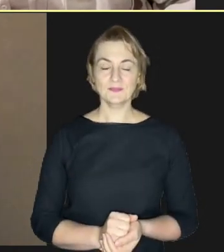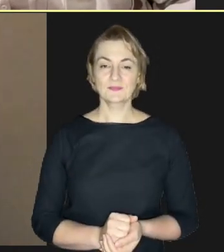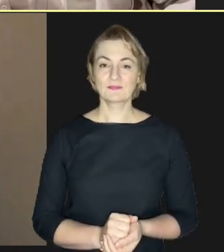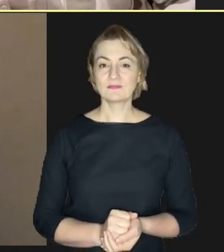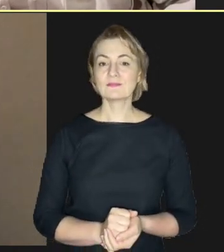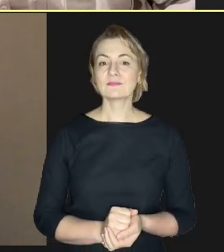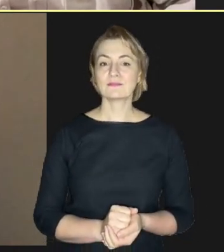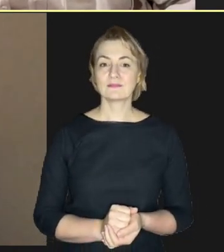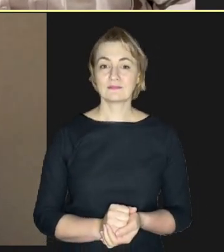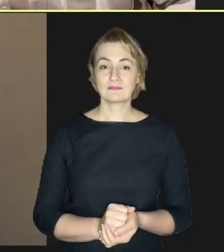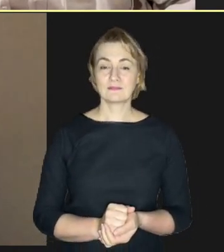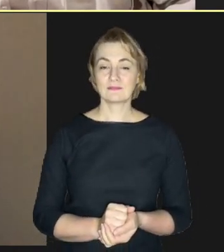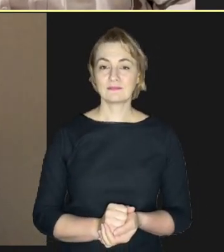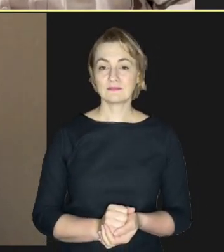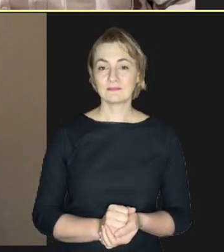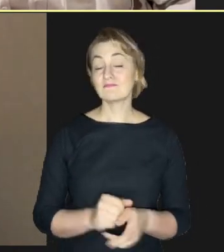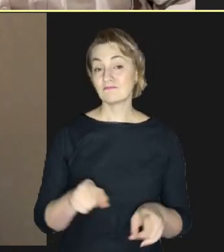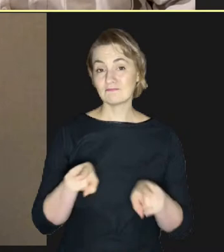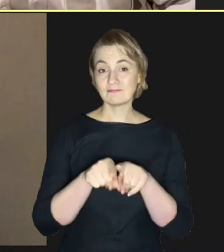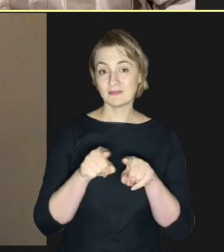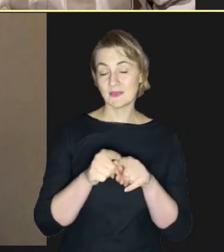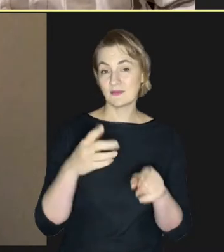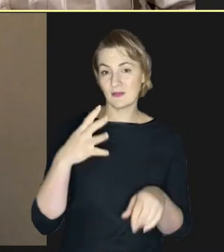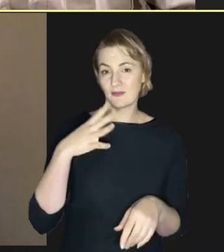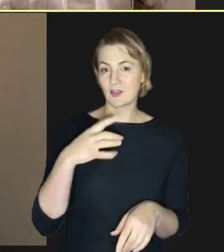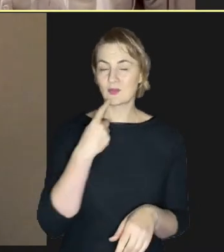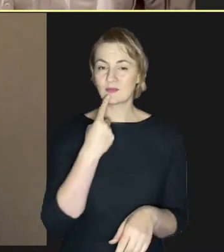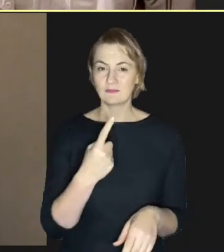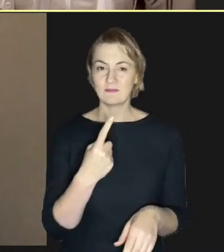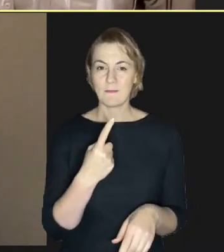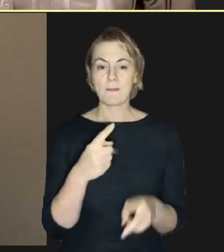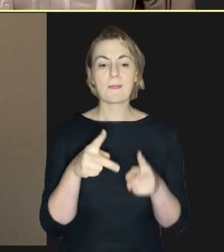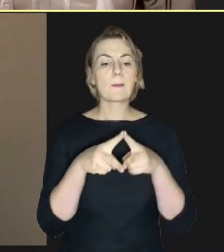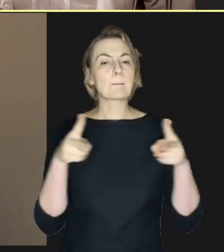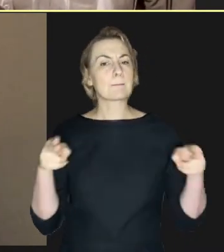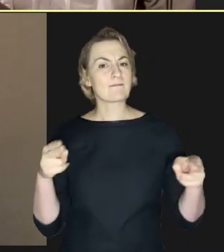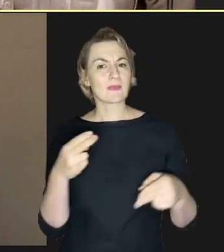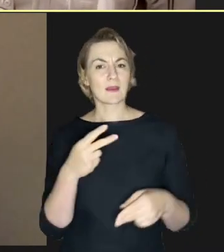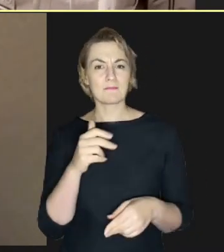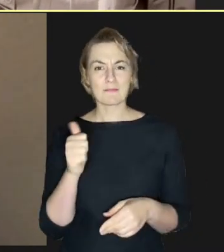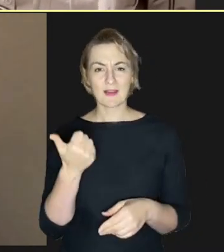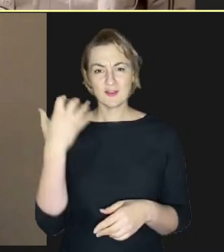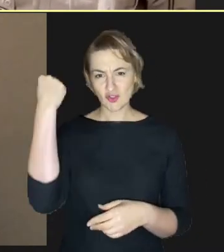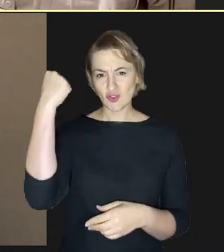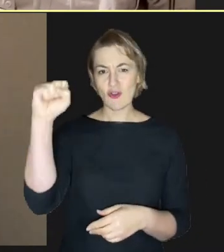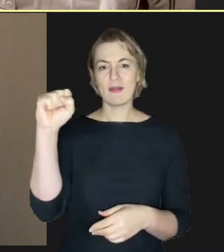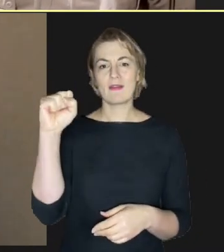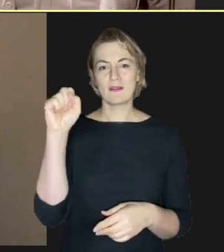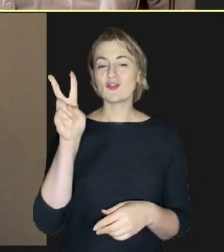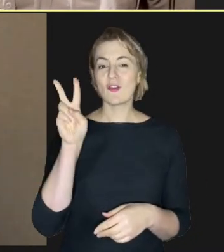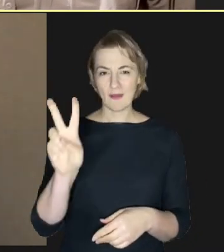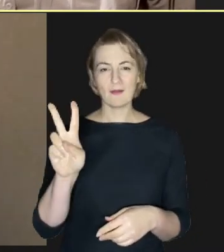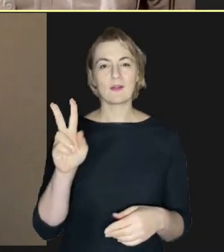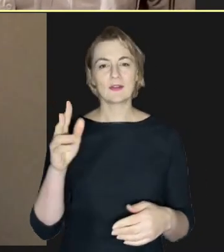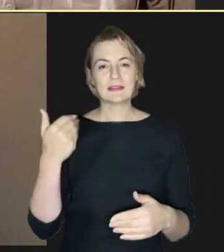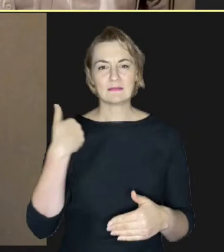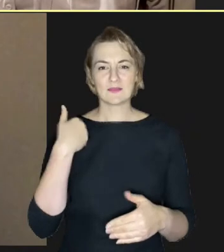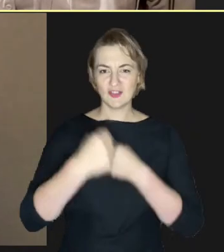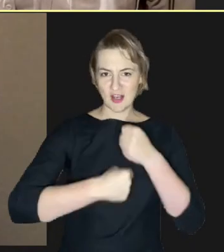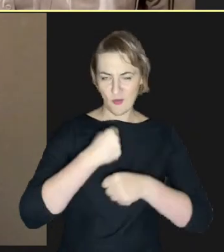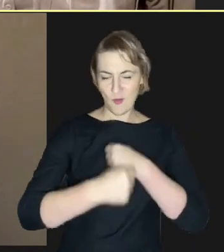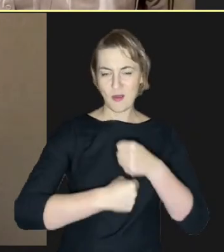No, warto też może powiedzieć, że za czasów pierwszej Solidarności byłeś działaczem ruchu